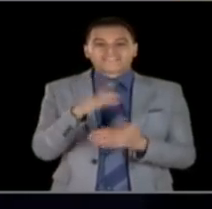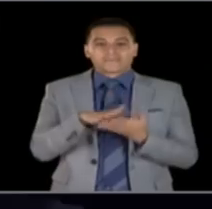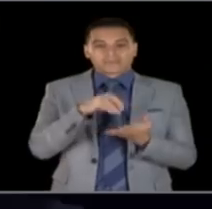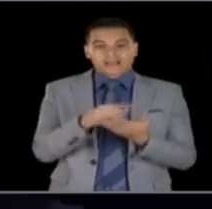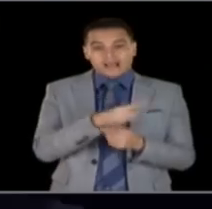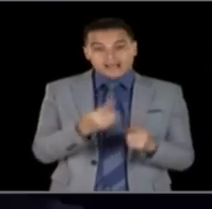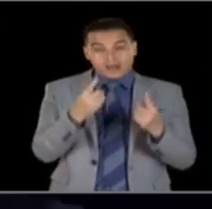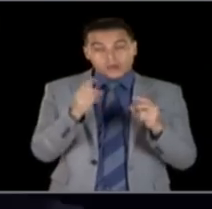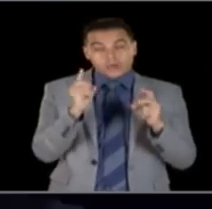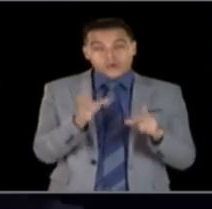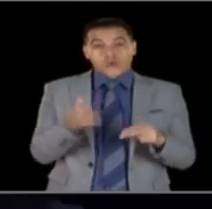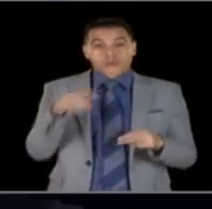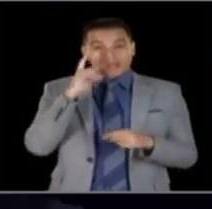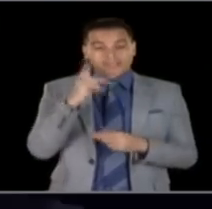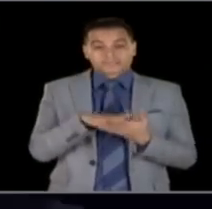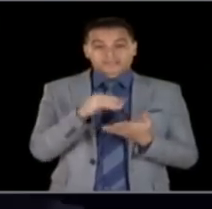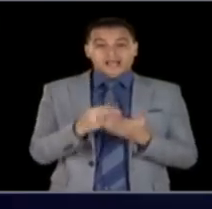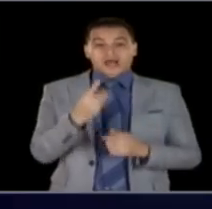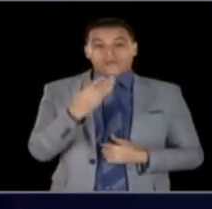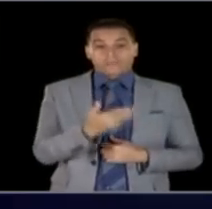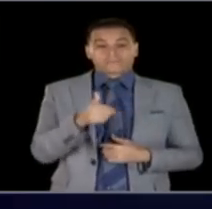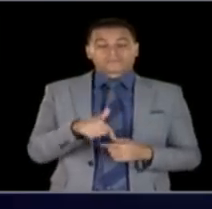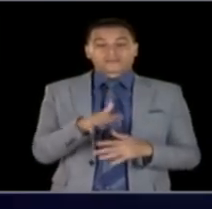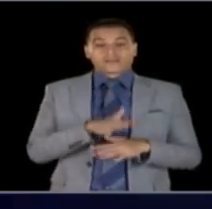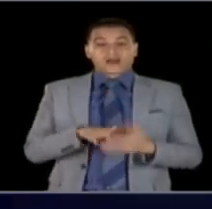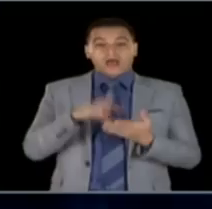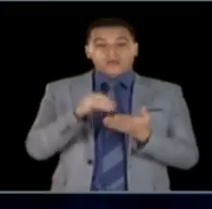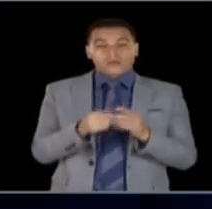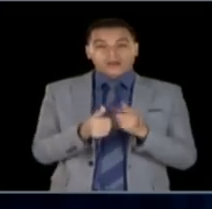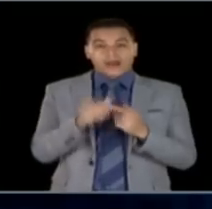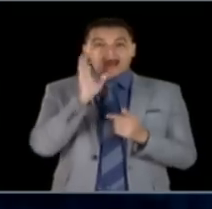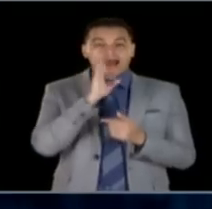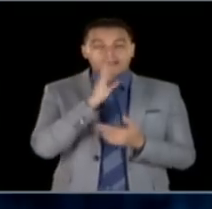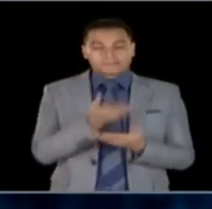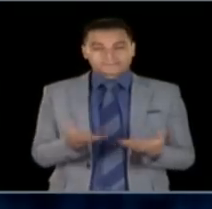احنا. الحوت الازرق هيبتدي الاول، واول فقره هي فقره العلم.